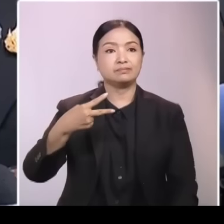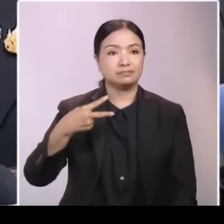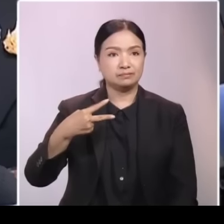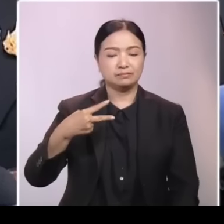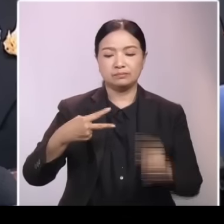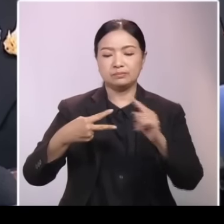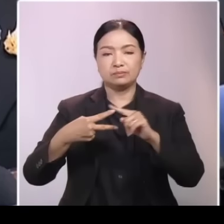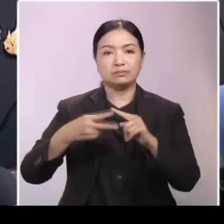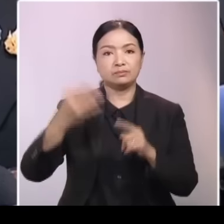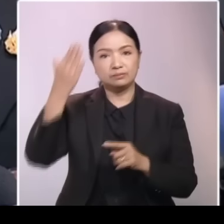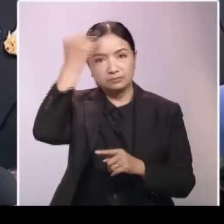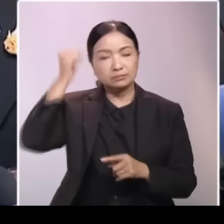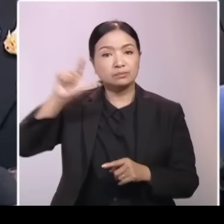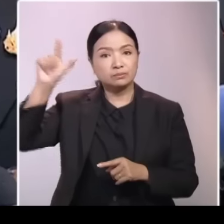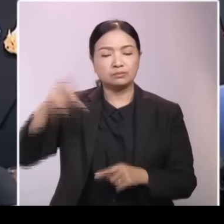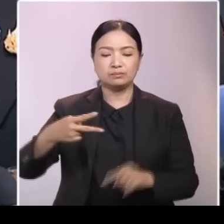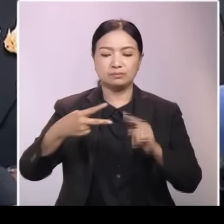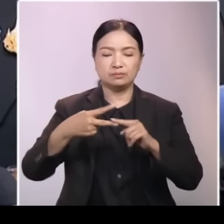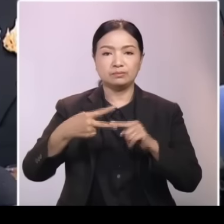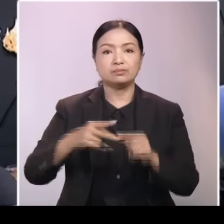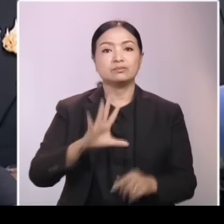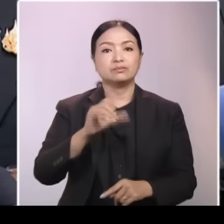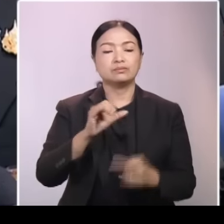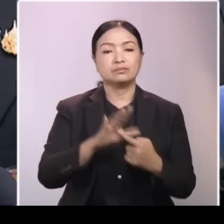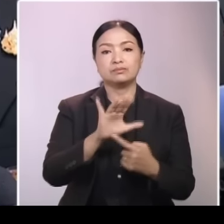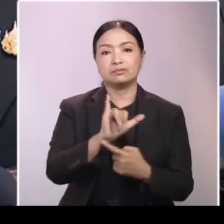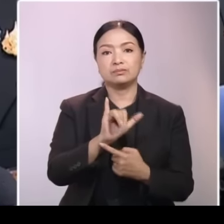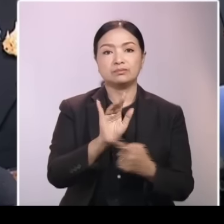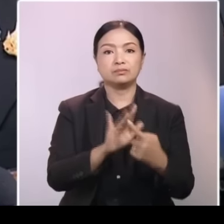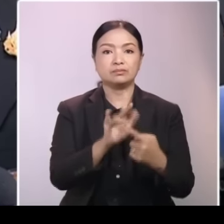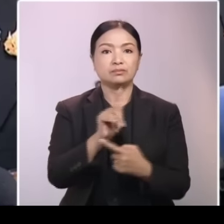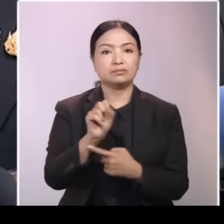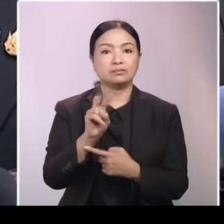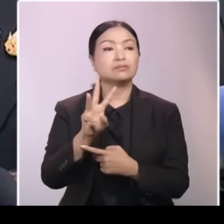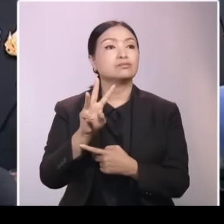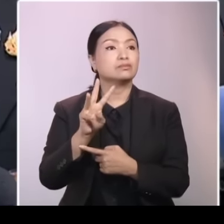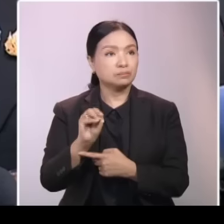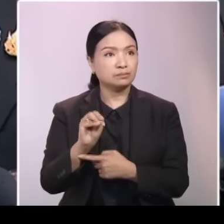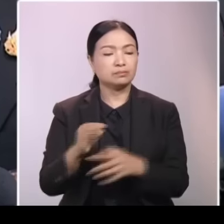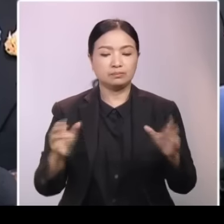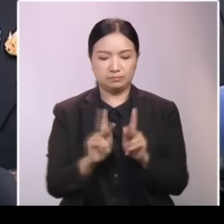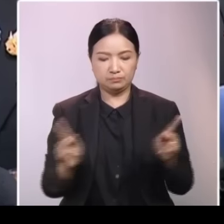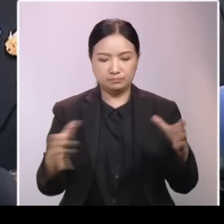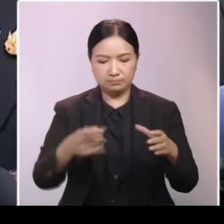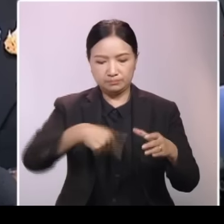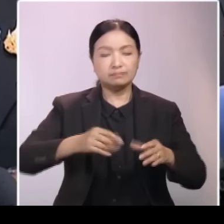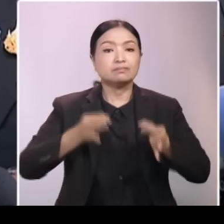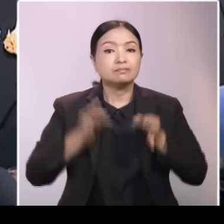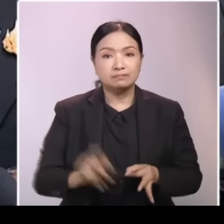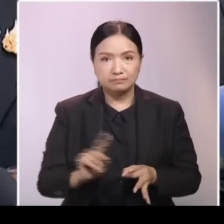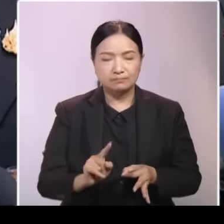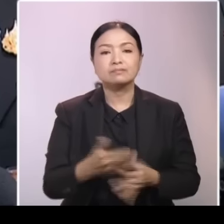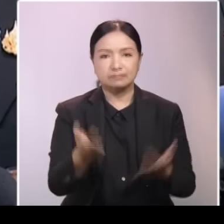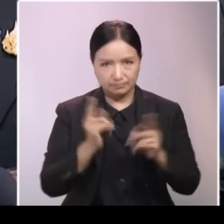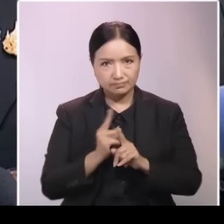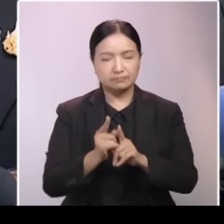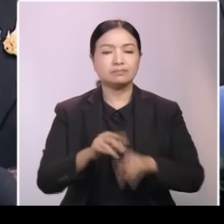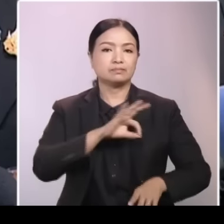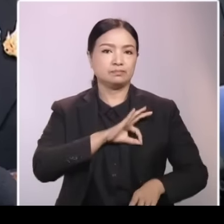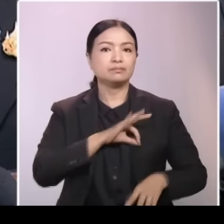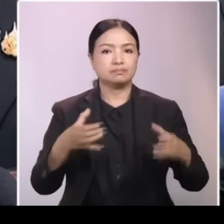ท่านอุ๊งอิ๊งกับท่านชัยเกษมนะกรรมการบริหารพรรคตัดสินใจว่าอย่างไรต้องเป็นอย่างนั้นนะสมาชิกพรรคย